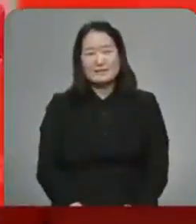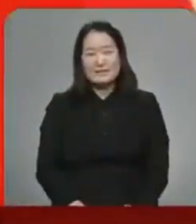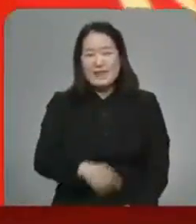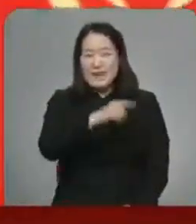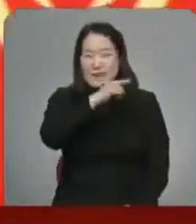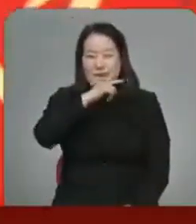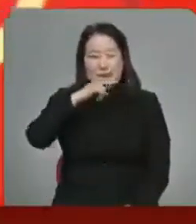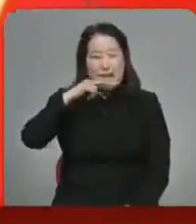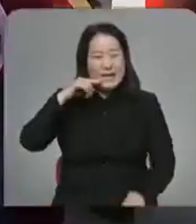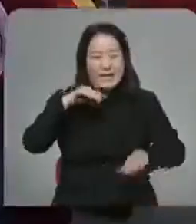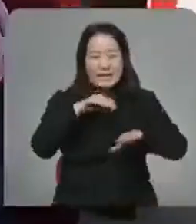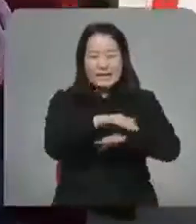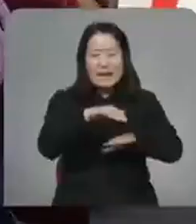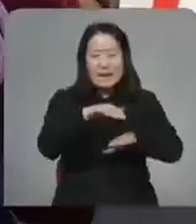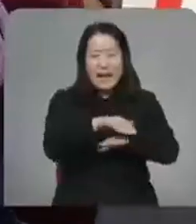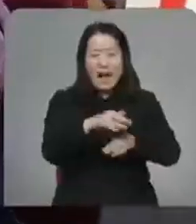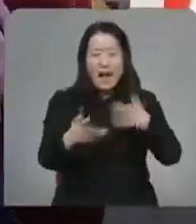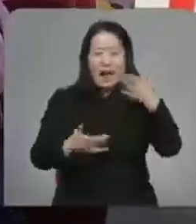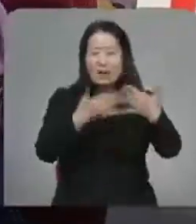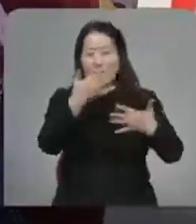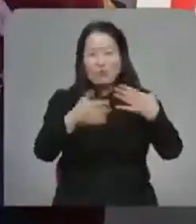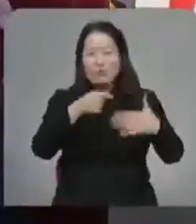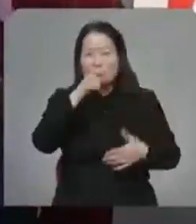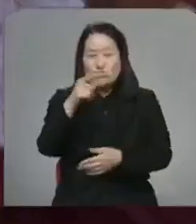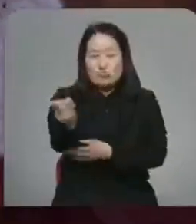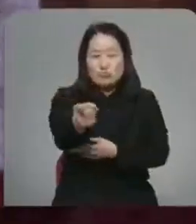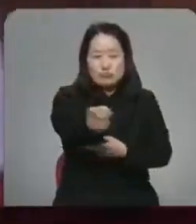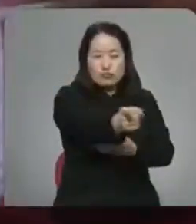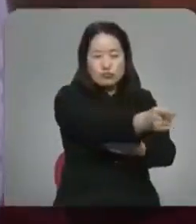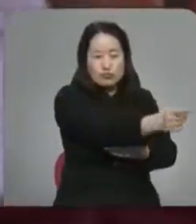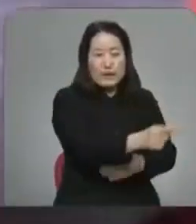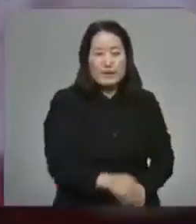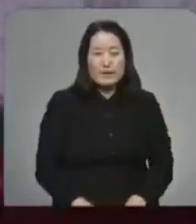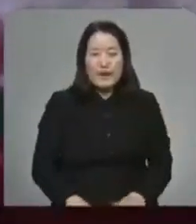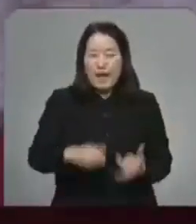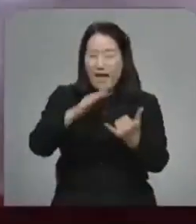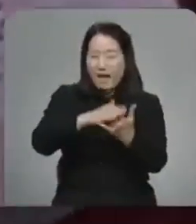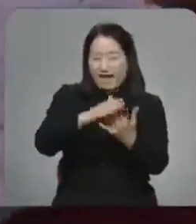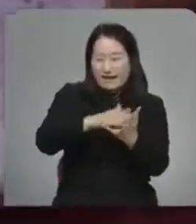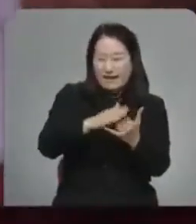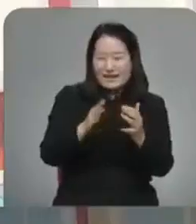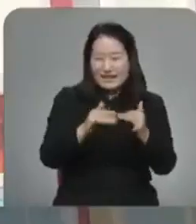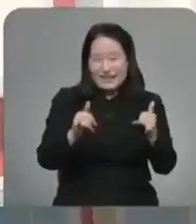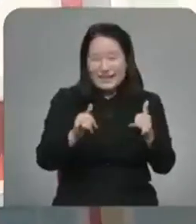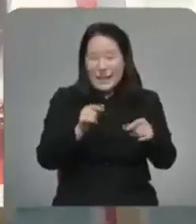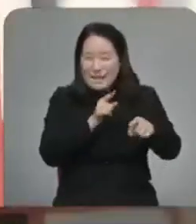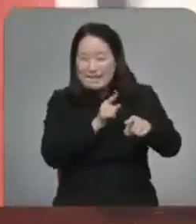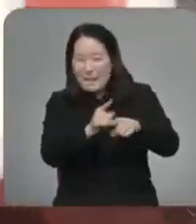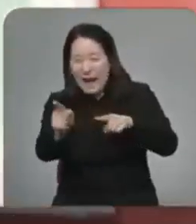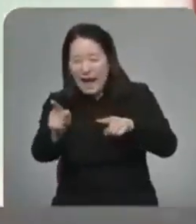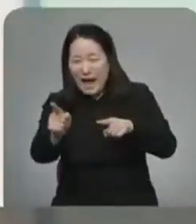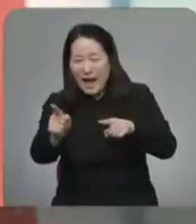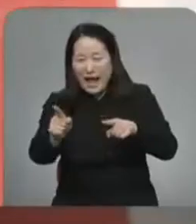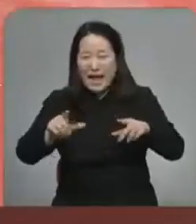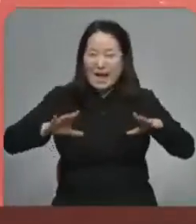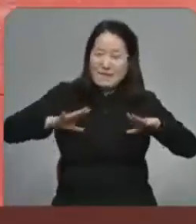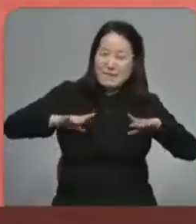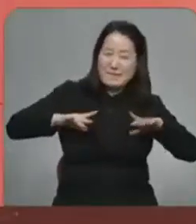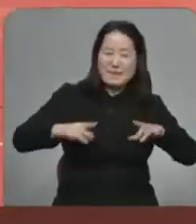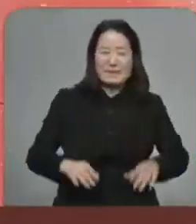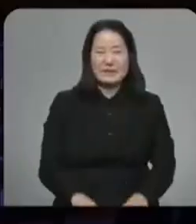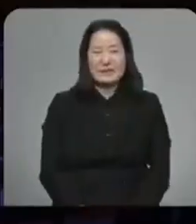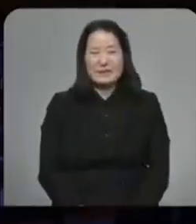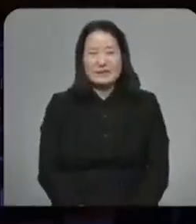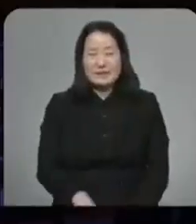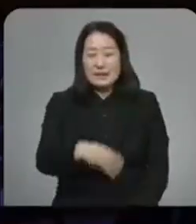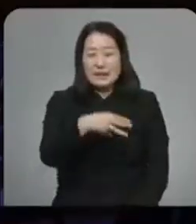빨간 레고차가 달려가 불난 집에 물을 뿌립니다. 어린이 소방수는 악당을 물리친 듯 영웅이 됩니다.